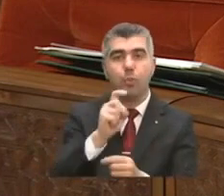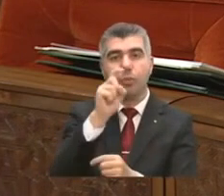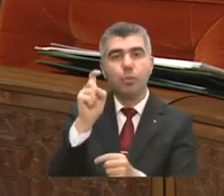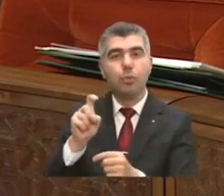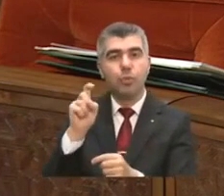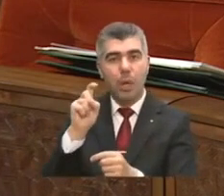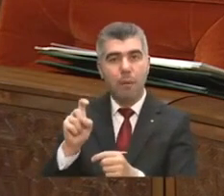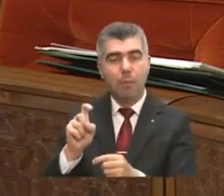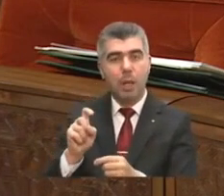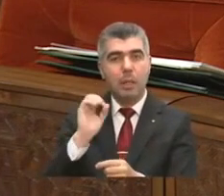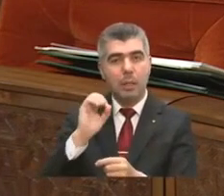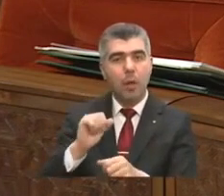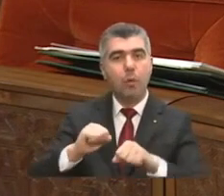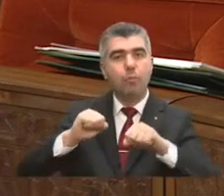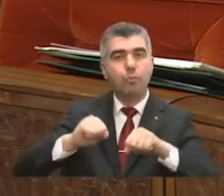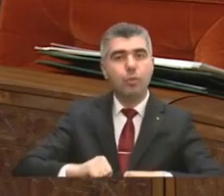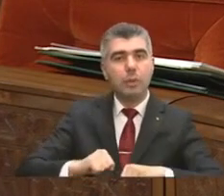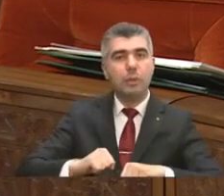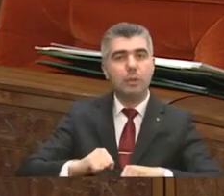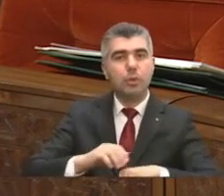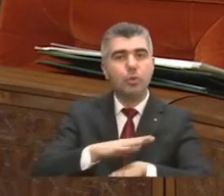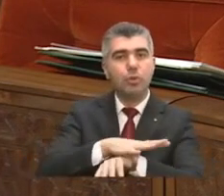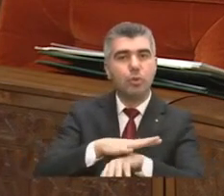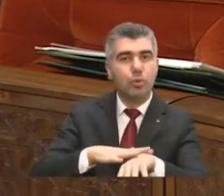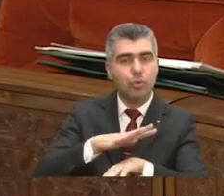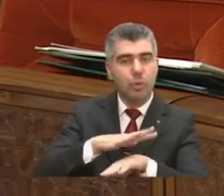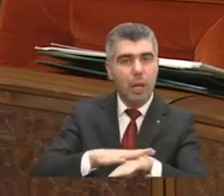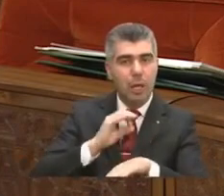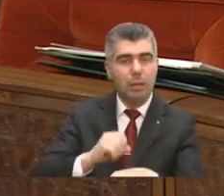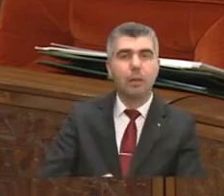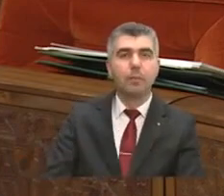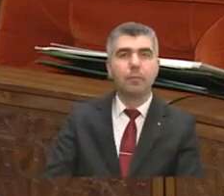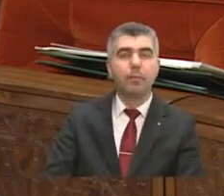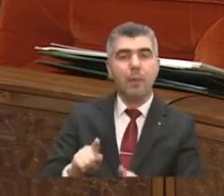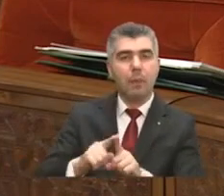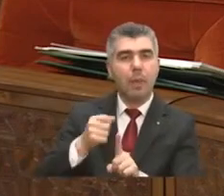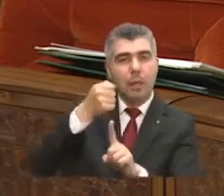الترابيه من مجال الجهاد ومجالس المدن ونعمل على ذلك وشكرا